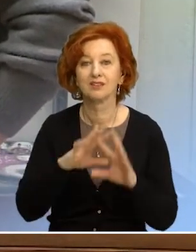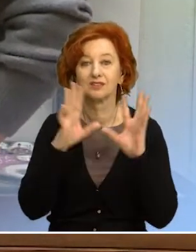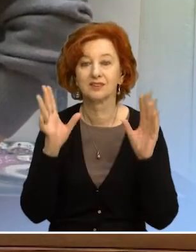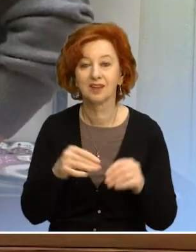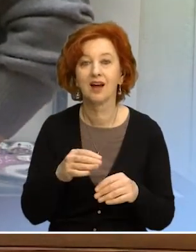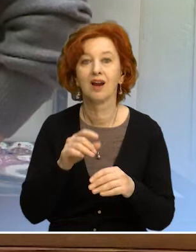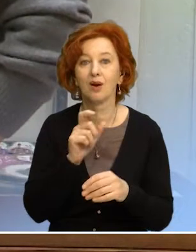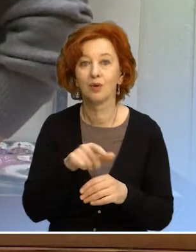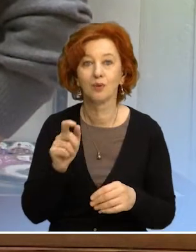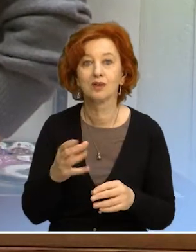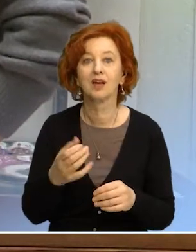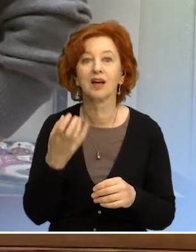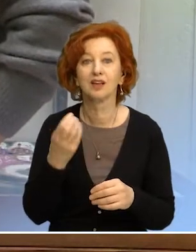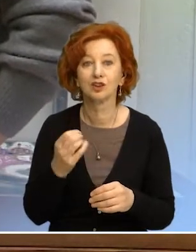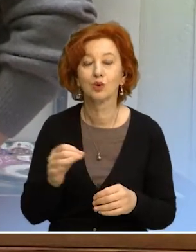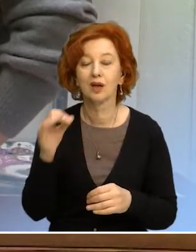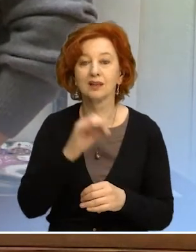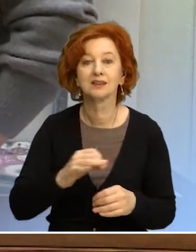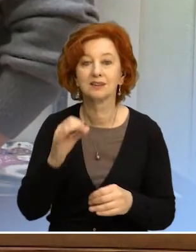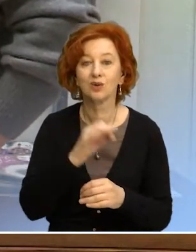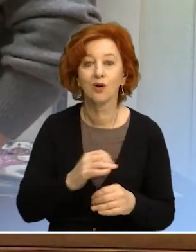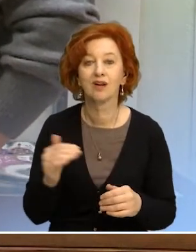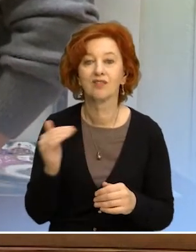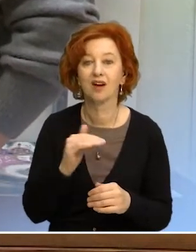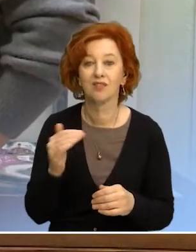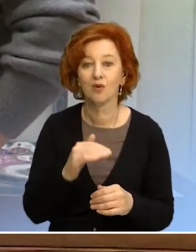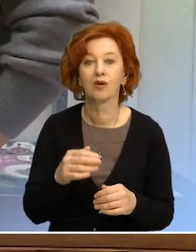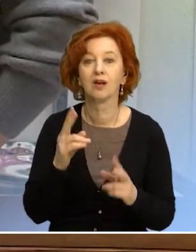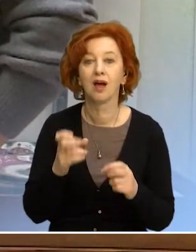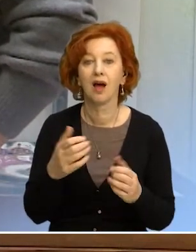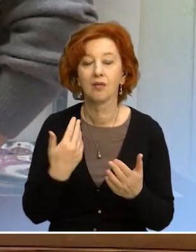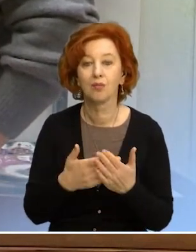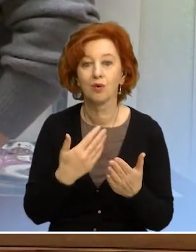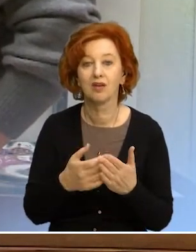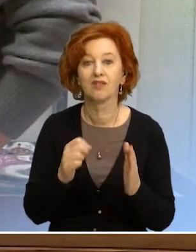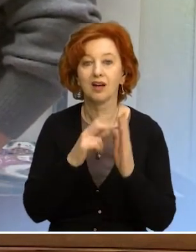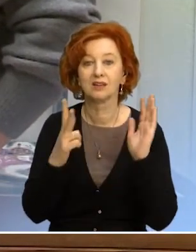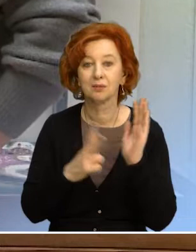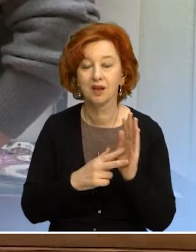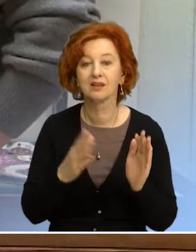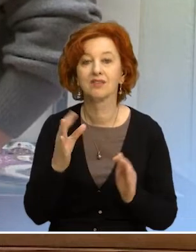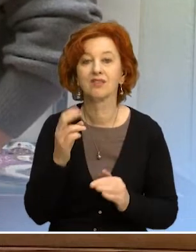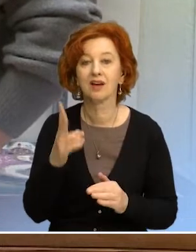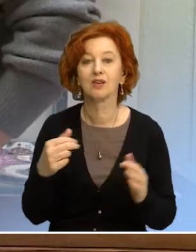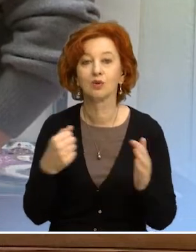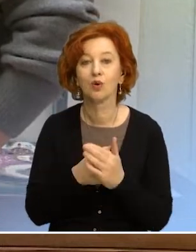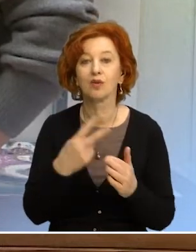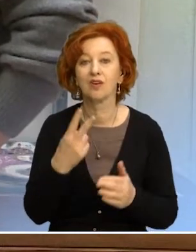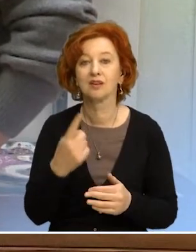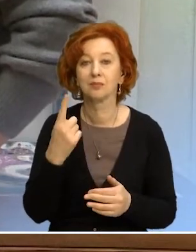с чего ели и пили, а еще и историю фарфора. Вот практически буквально от 18 века до